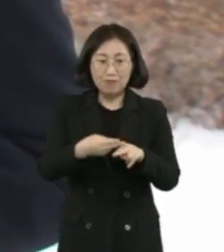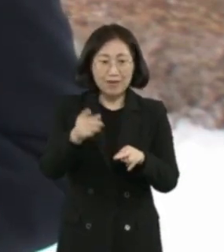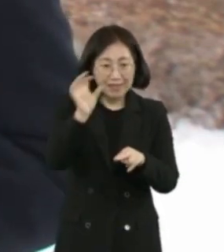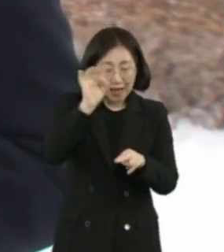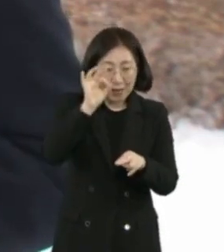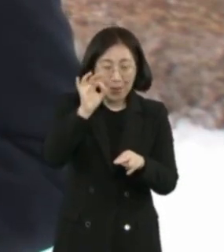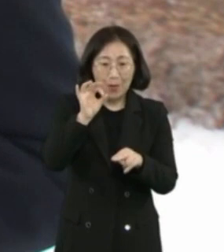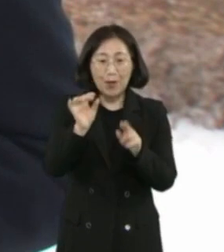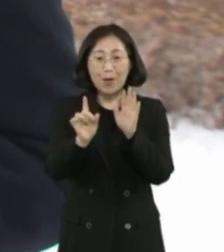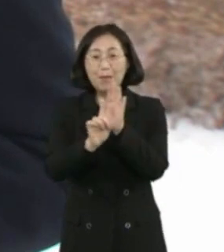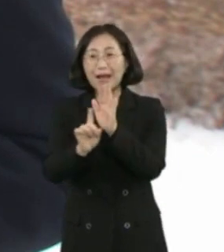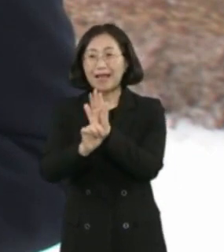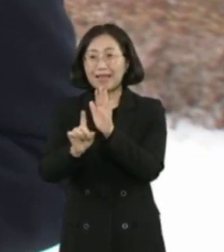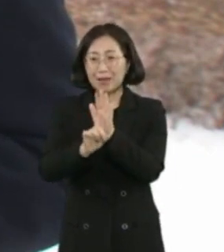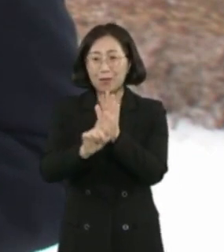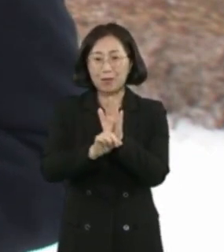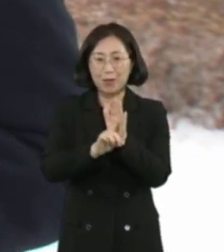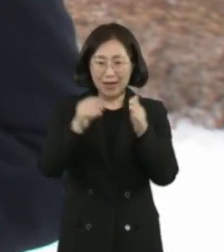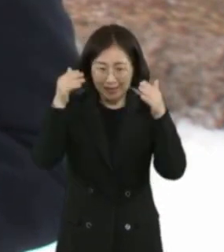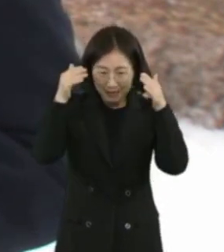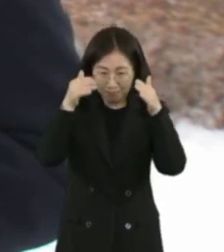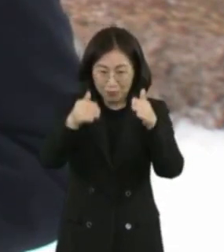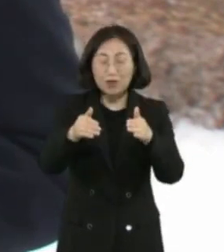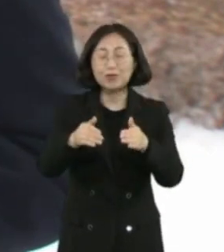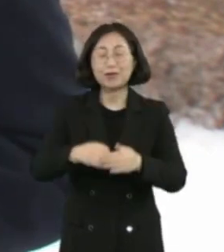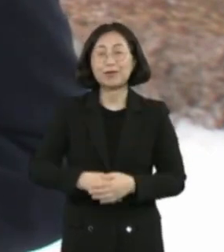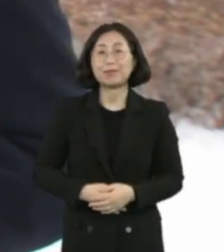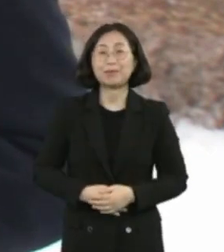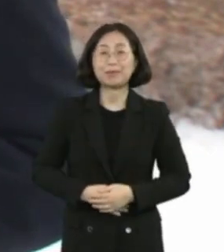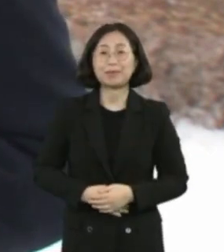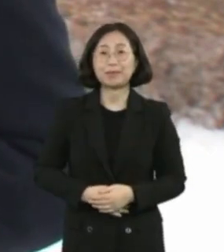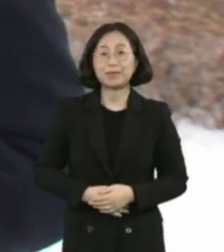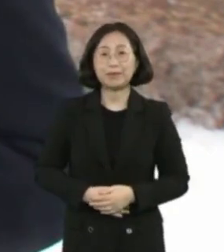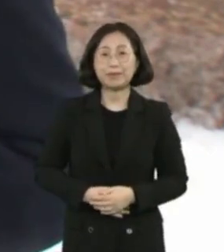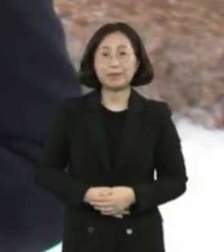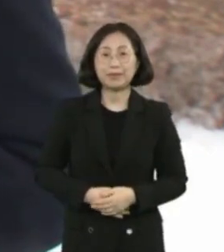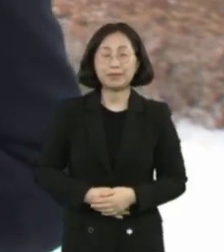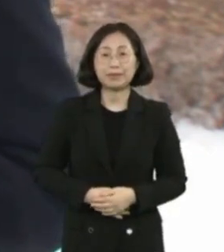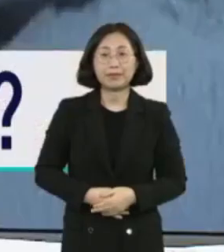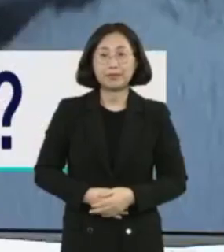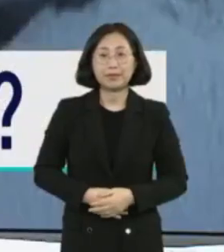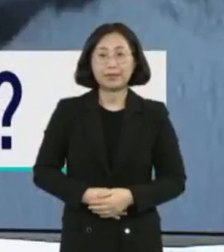마케팅 전략 마련에 총력을 기울이고 있습니다. TJB 강진호입니다.